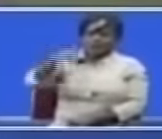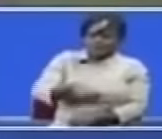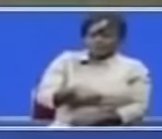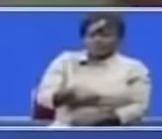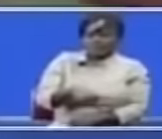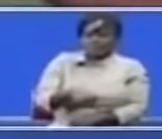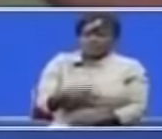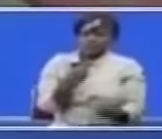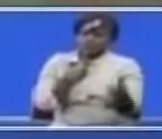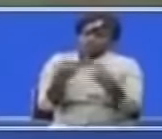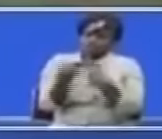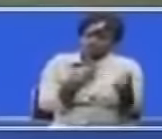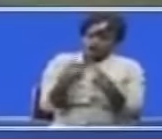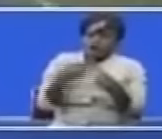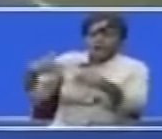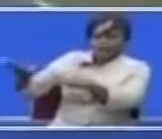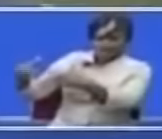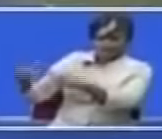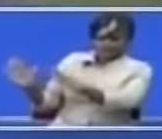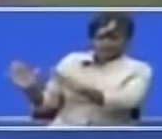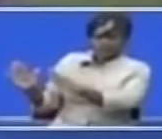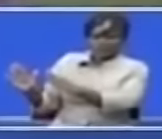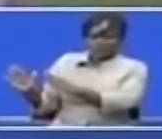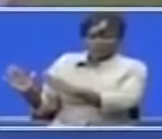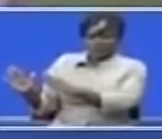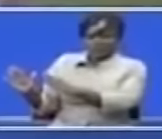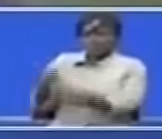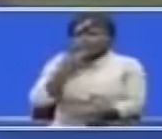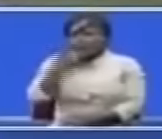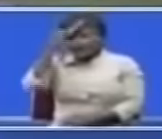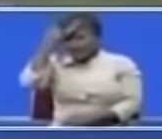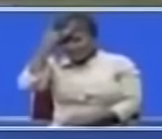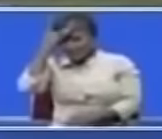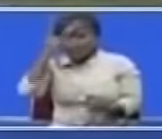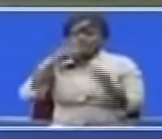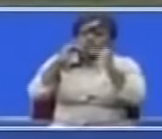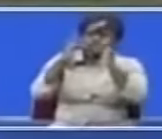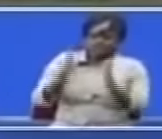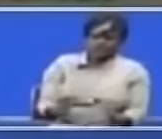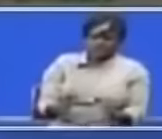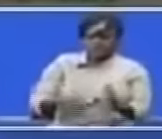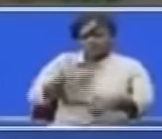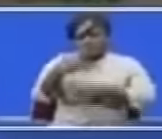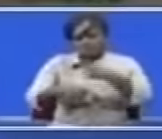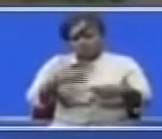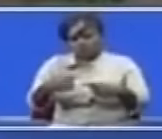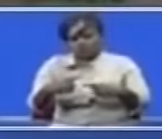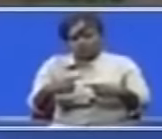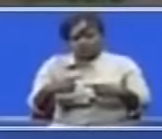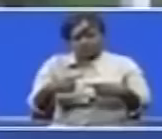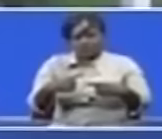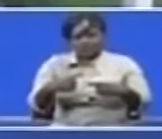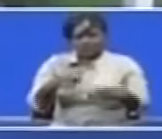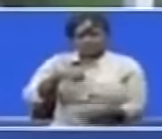sisi tuongee tukiwa huko nje, wasasi na watoto wao na walimu waendelee na masomo hapa